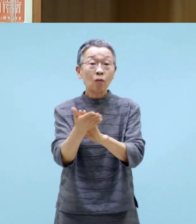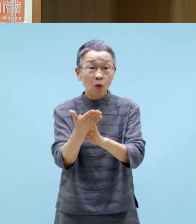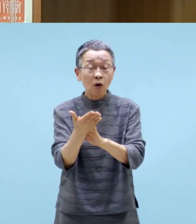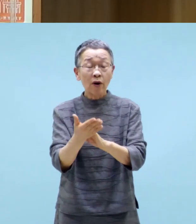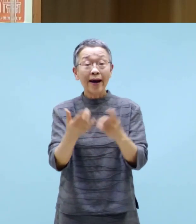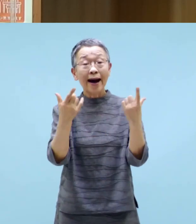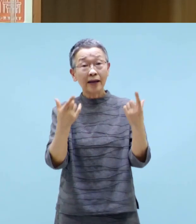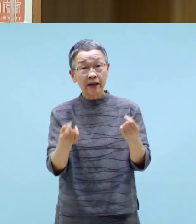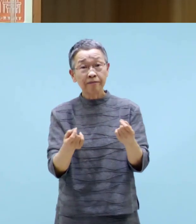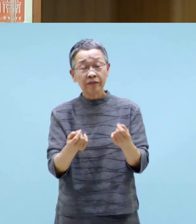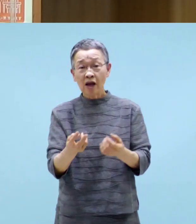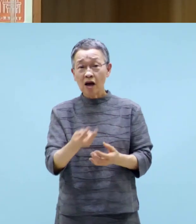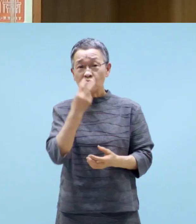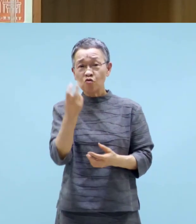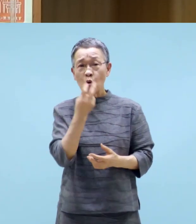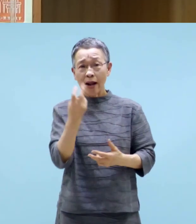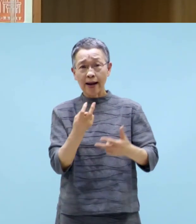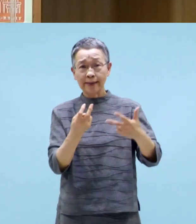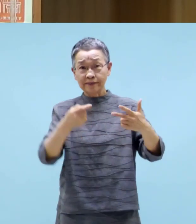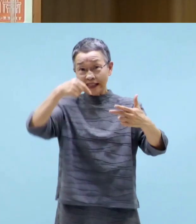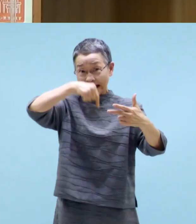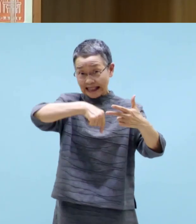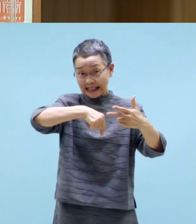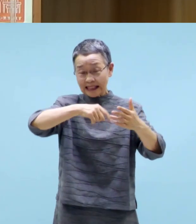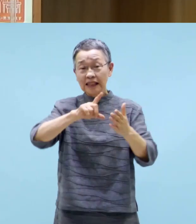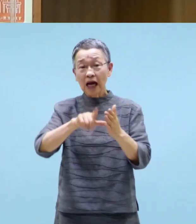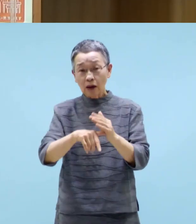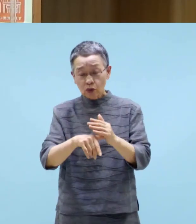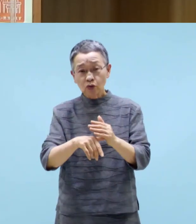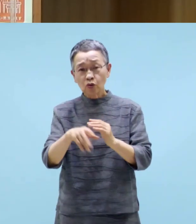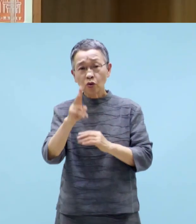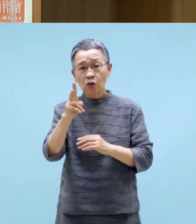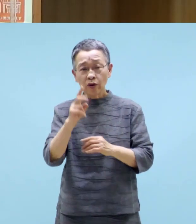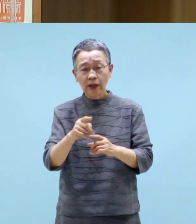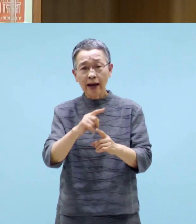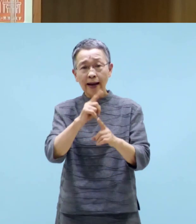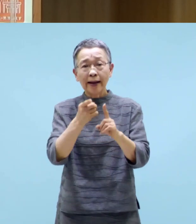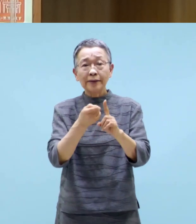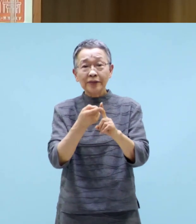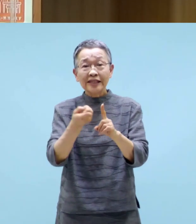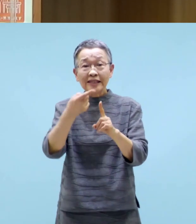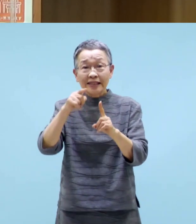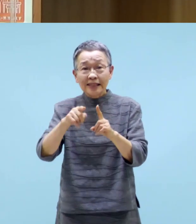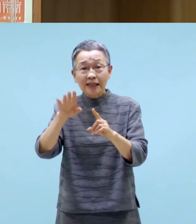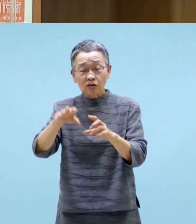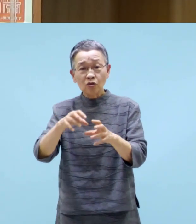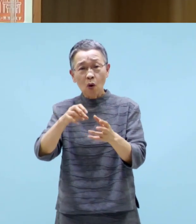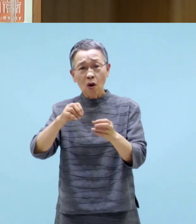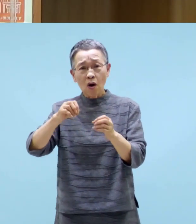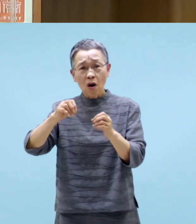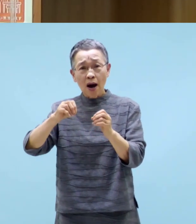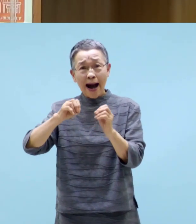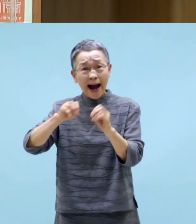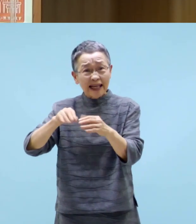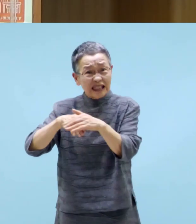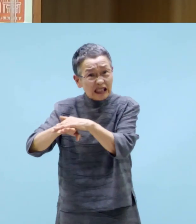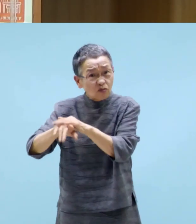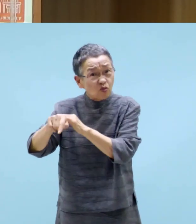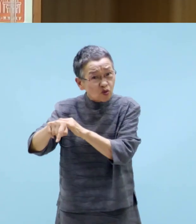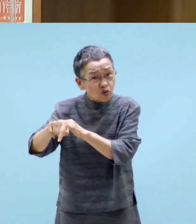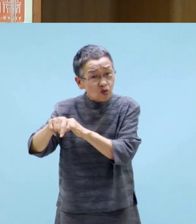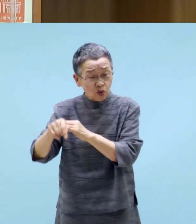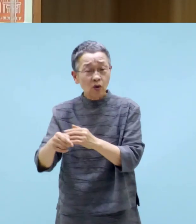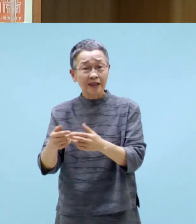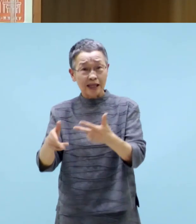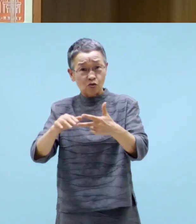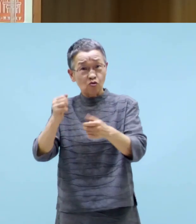はり室蘭市における、まあ、そういった PCB 廃棄物処理事業を進めるにあたって地元の